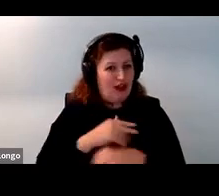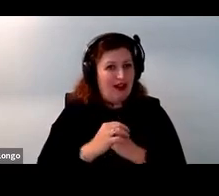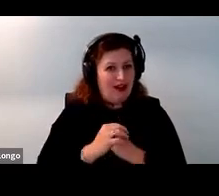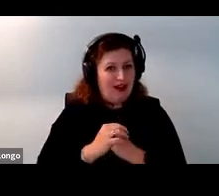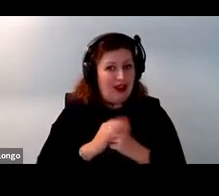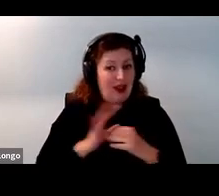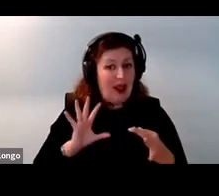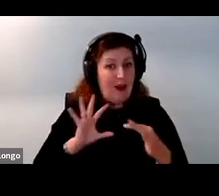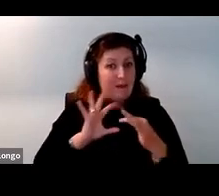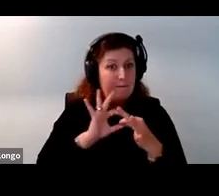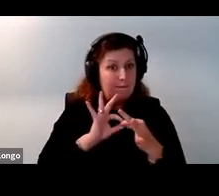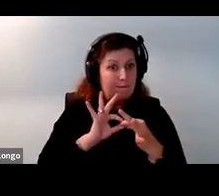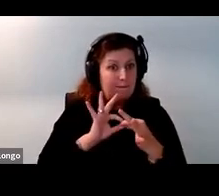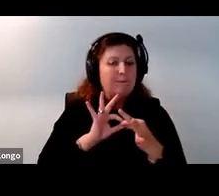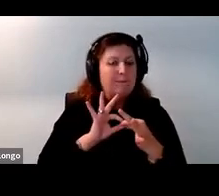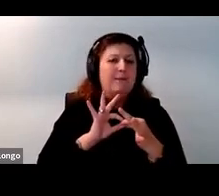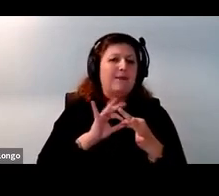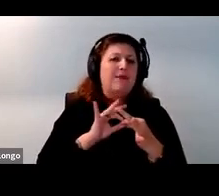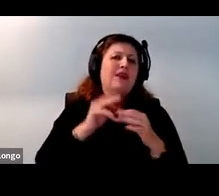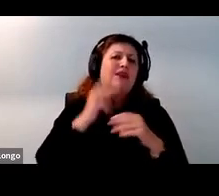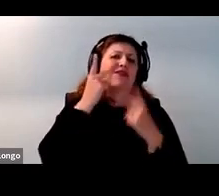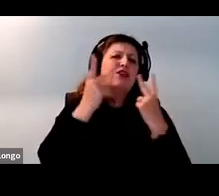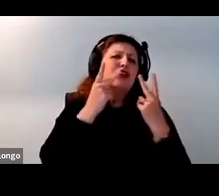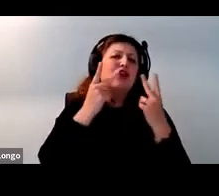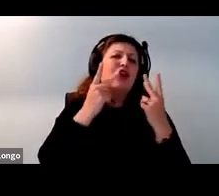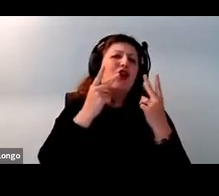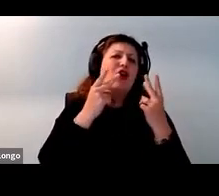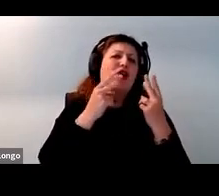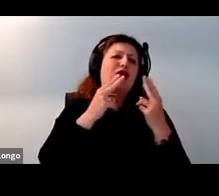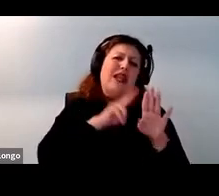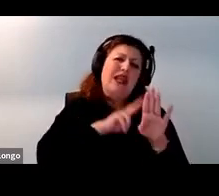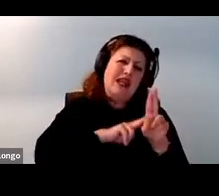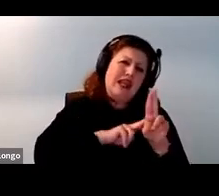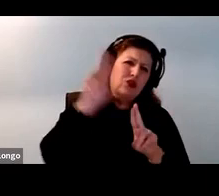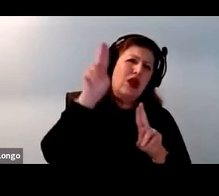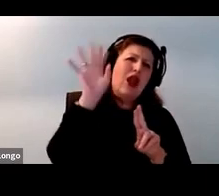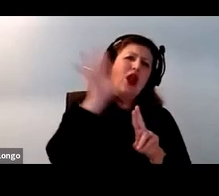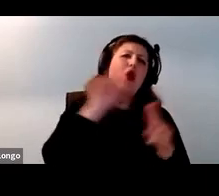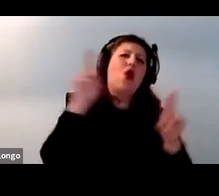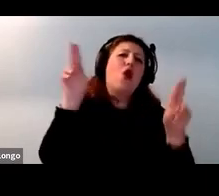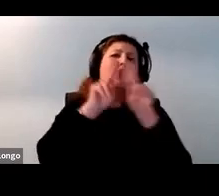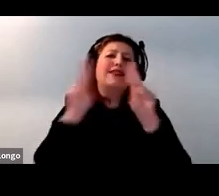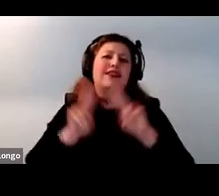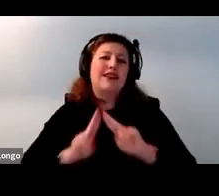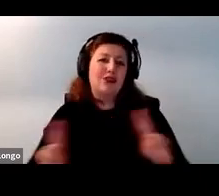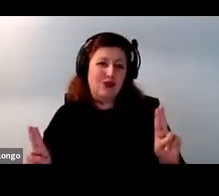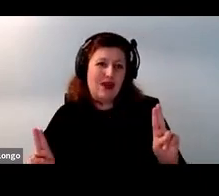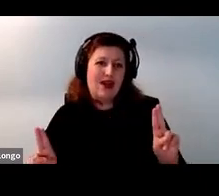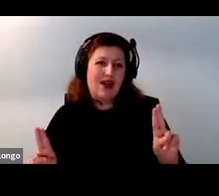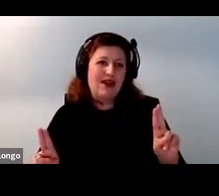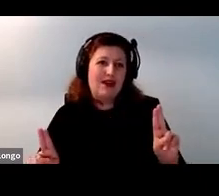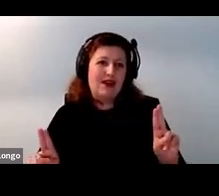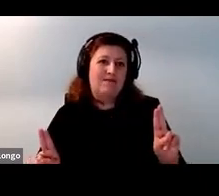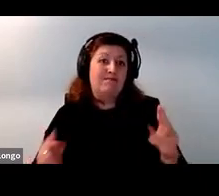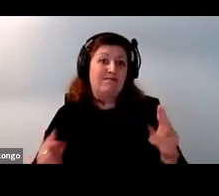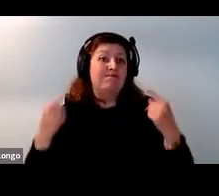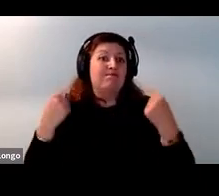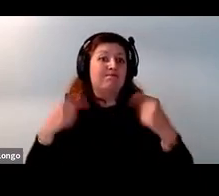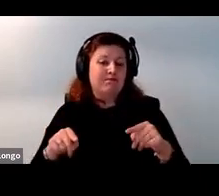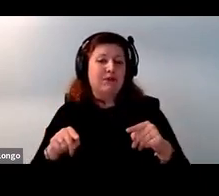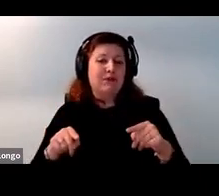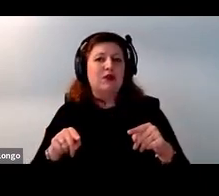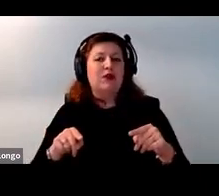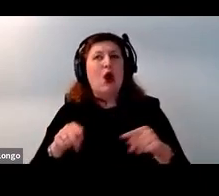carattere internazionale o nazionale, ma è l'esperienza diretta sul campo, sono le motivazioni che sono state richiamate,